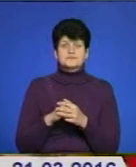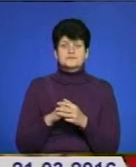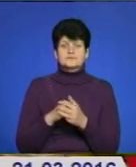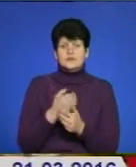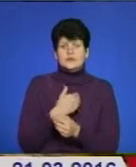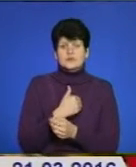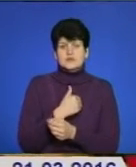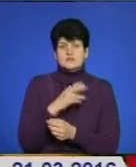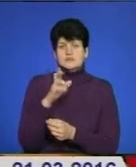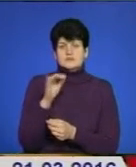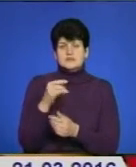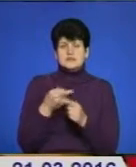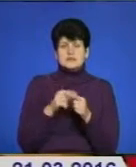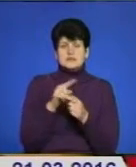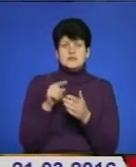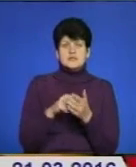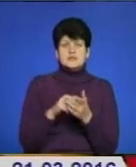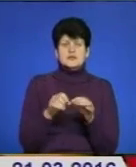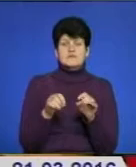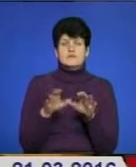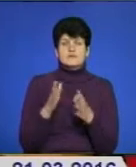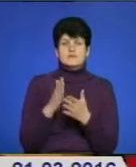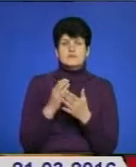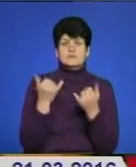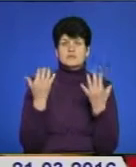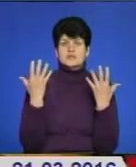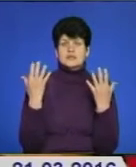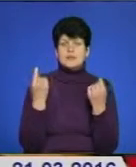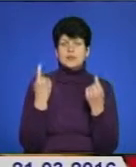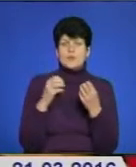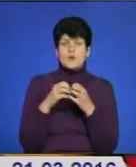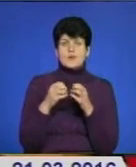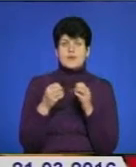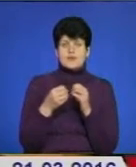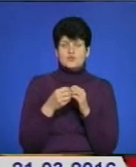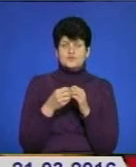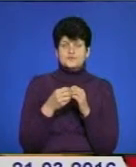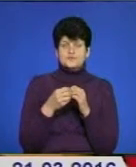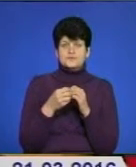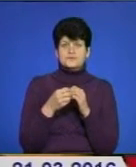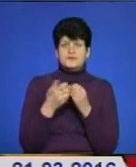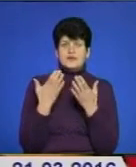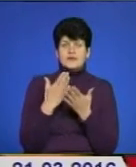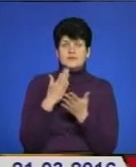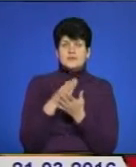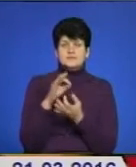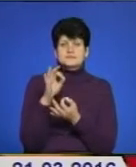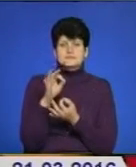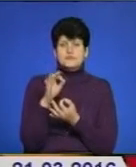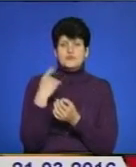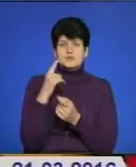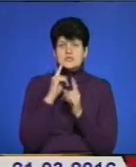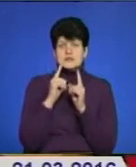Хотілося б ці питання вирішити. Ми маємо на сьогоднішній день одну проблему, яка висить зараз на обласній раді